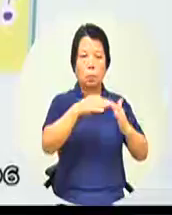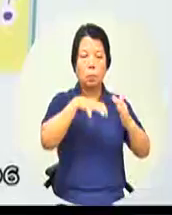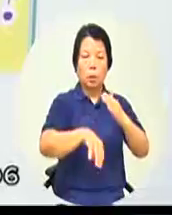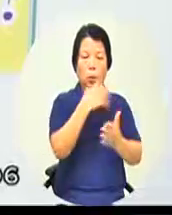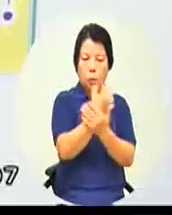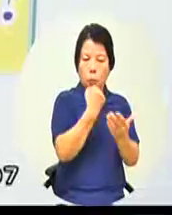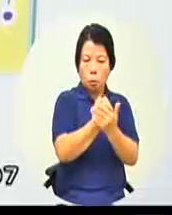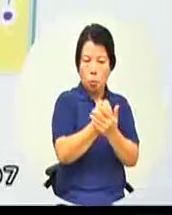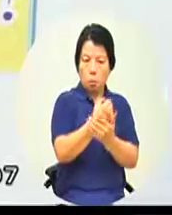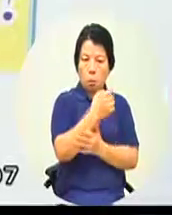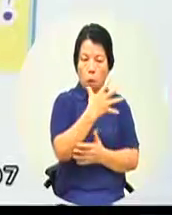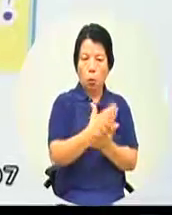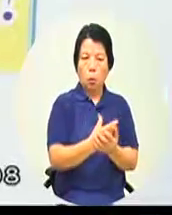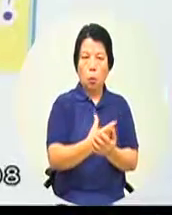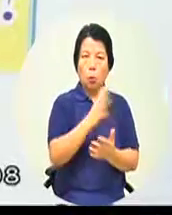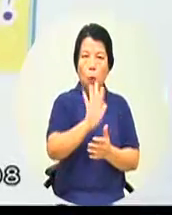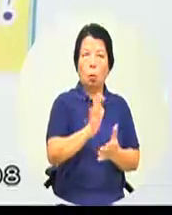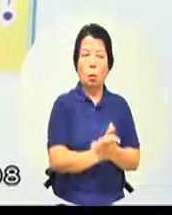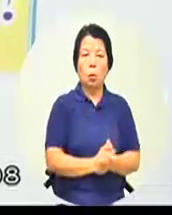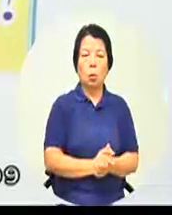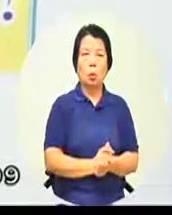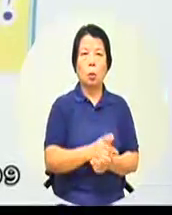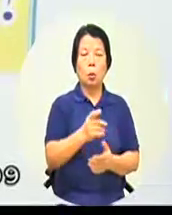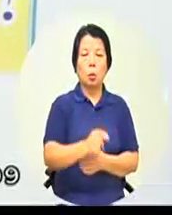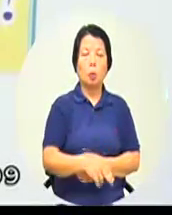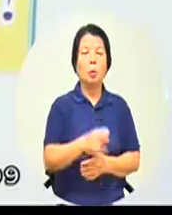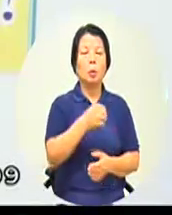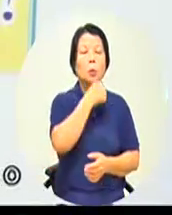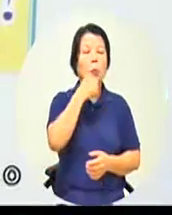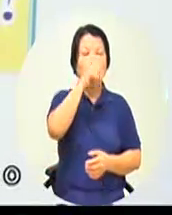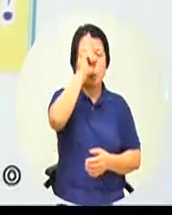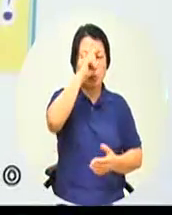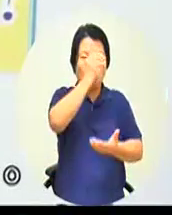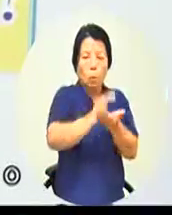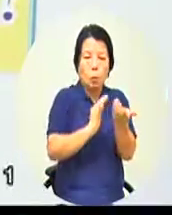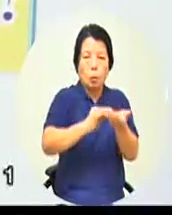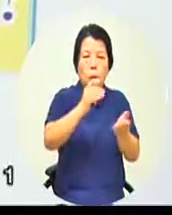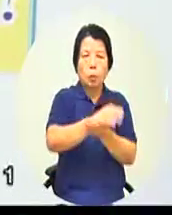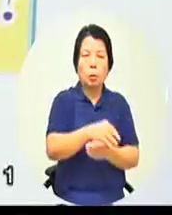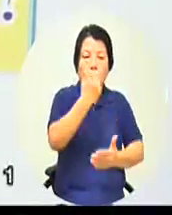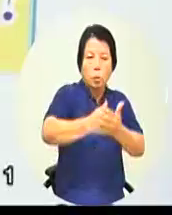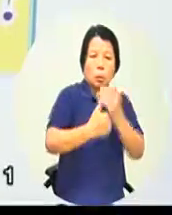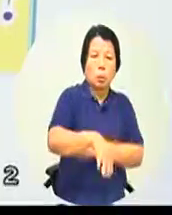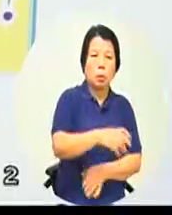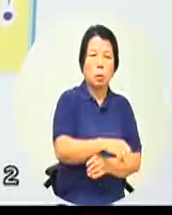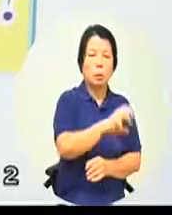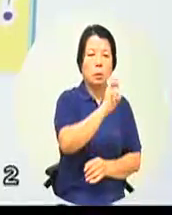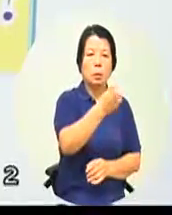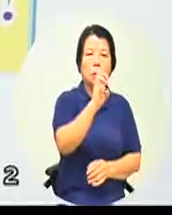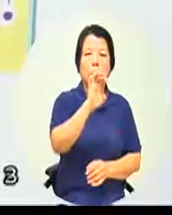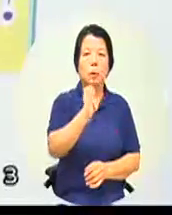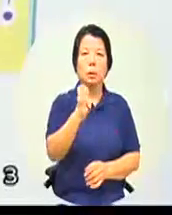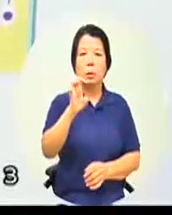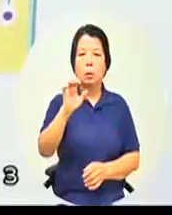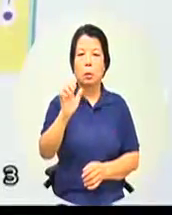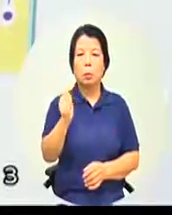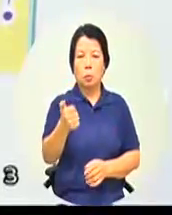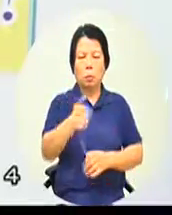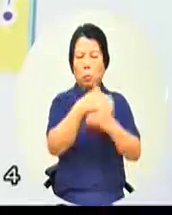很多钱哦，从营养午餐的扣余款里面啊，存40-50万、30-40万，很多学